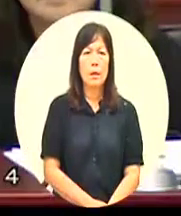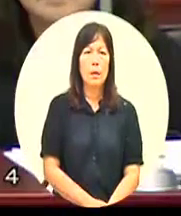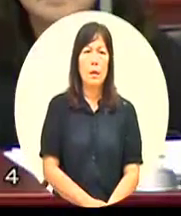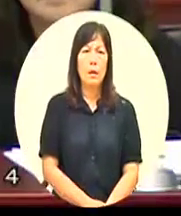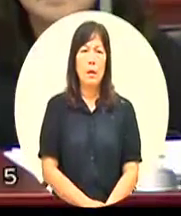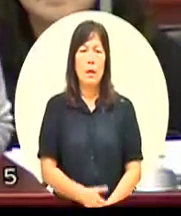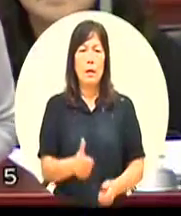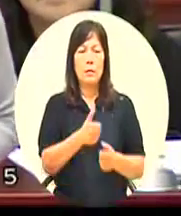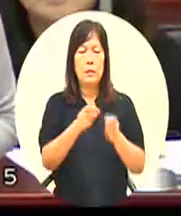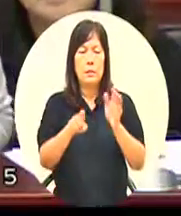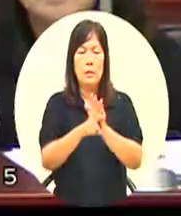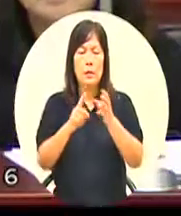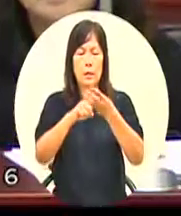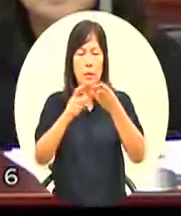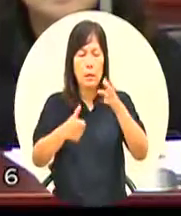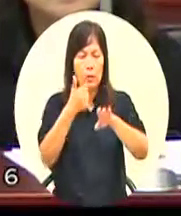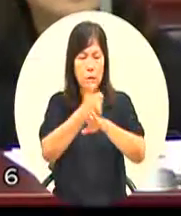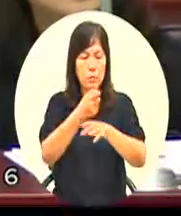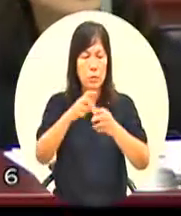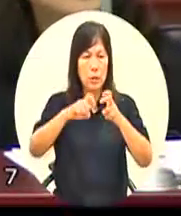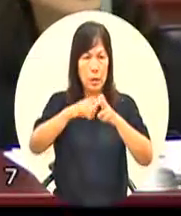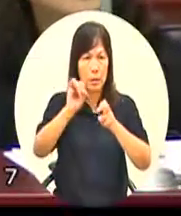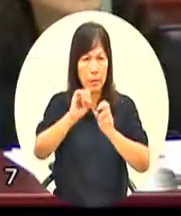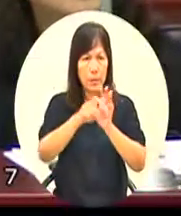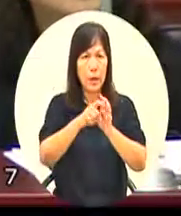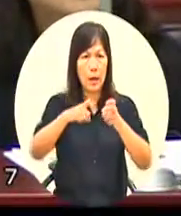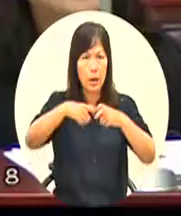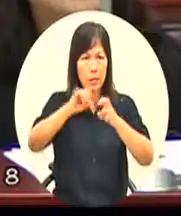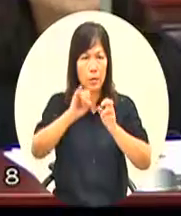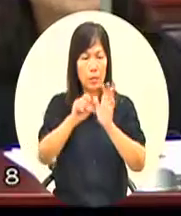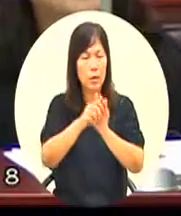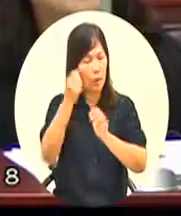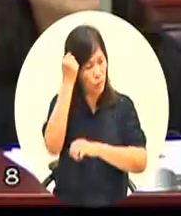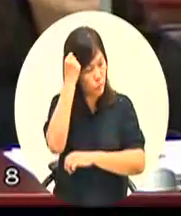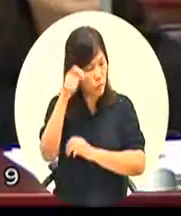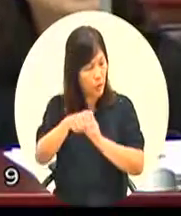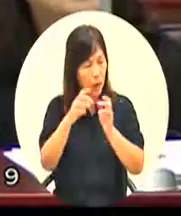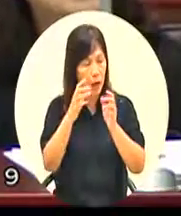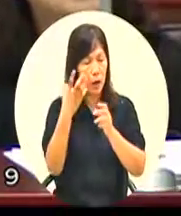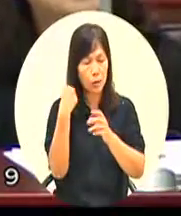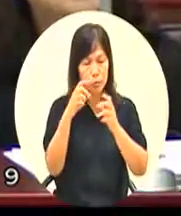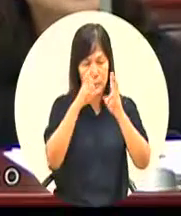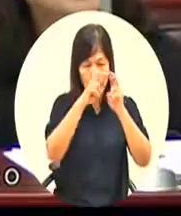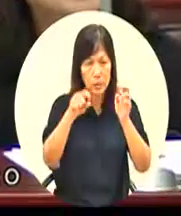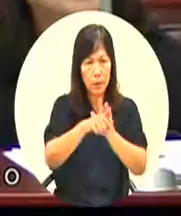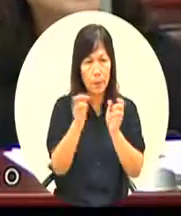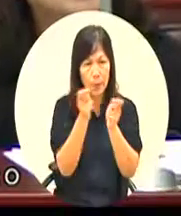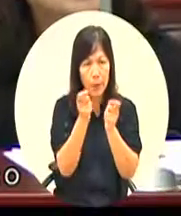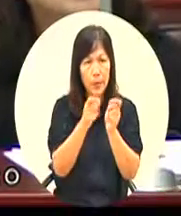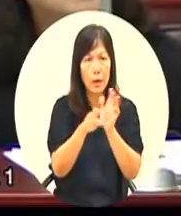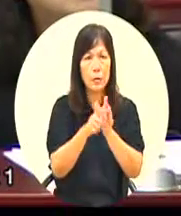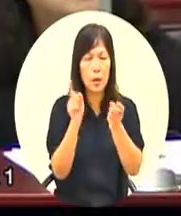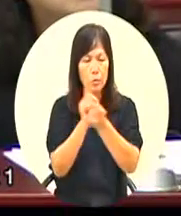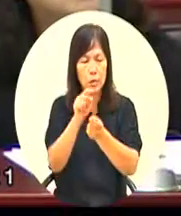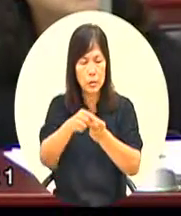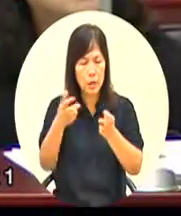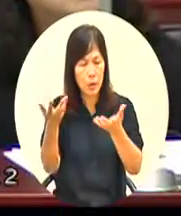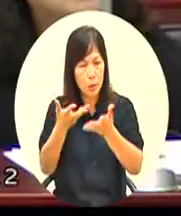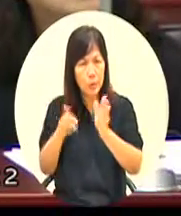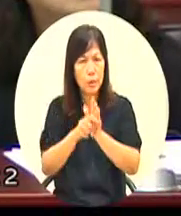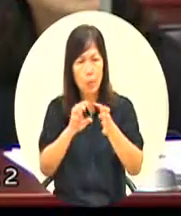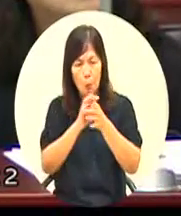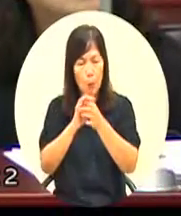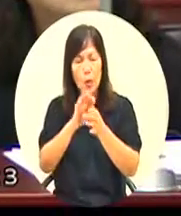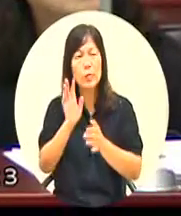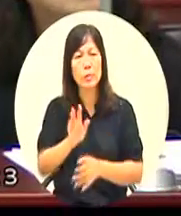谢谢主席，谢谢李议员哦。李议员就住在旧城旁边这样子， 对对对， 所以对这个案子，长期都有在关